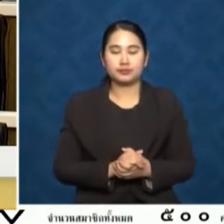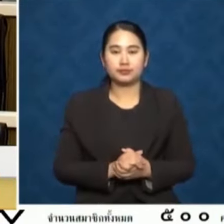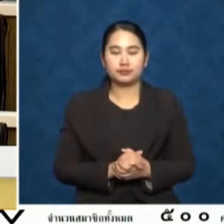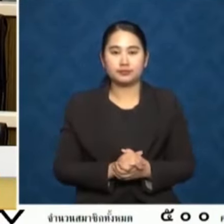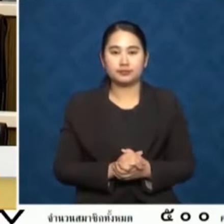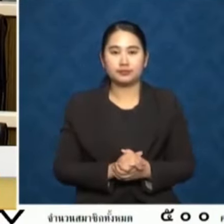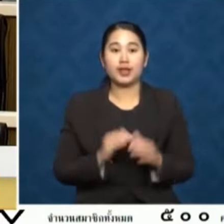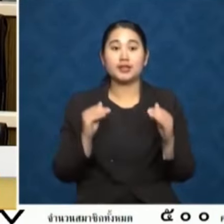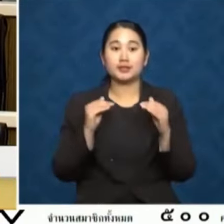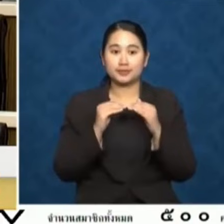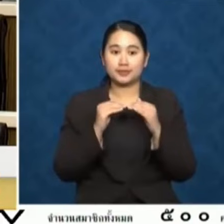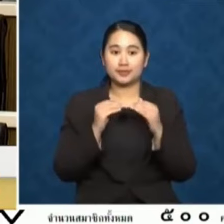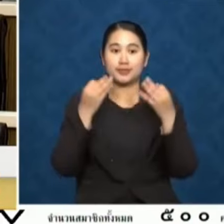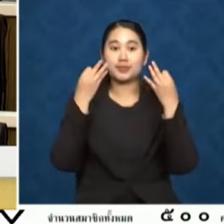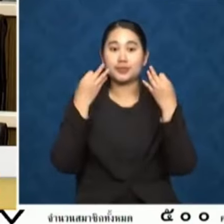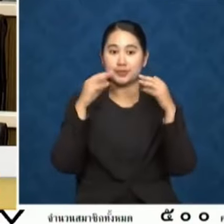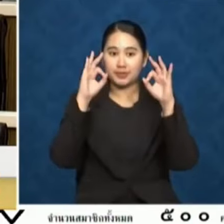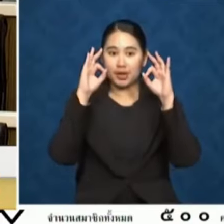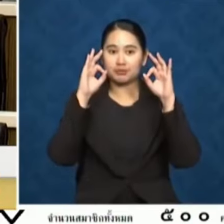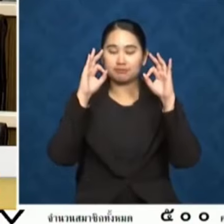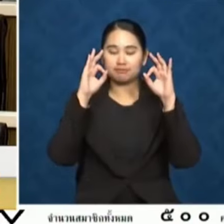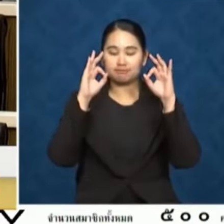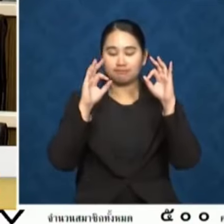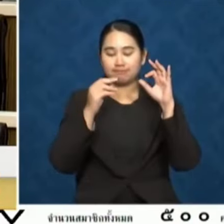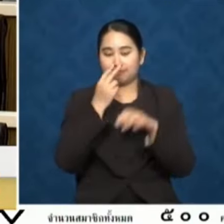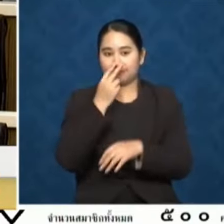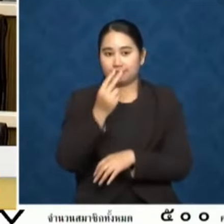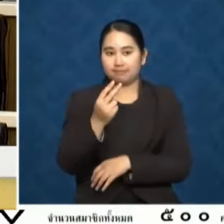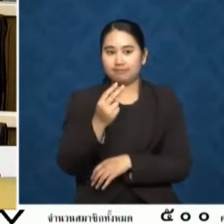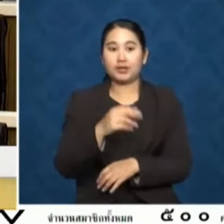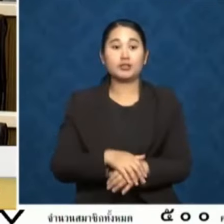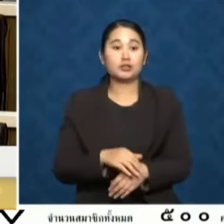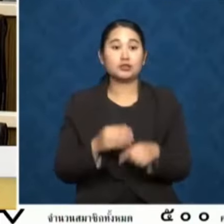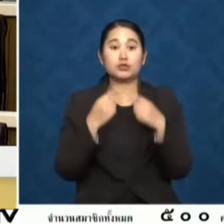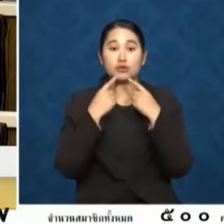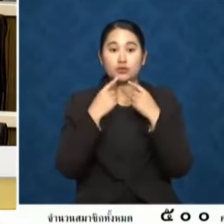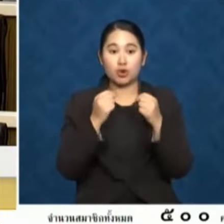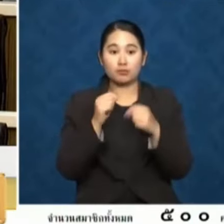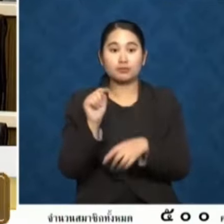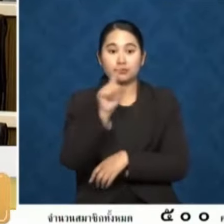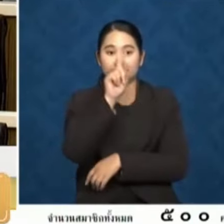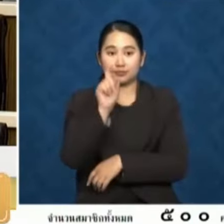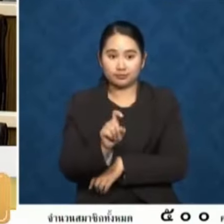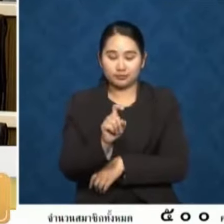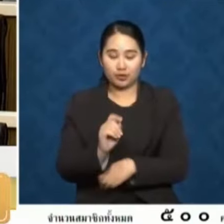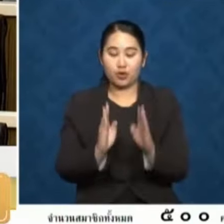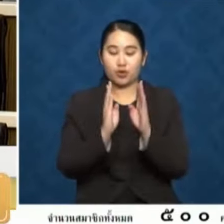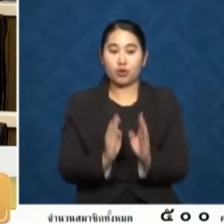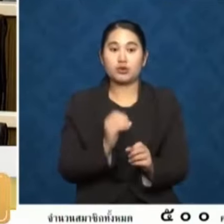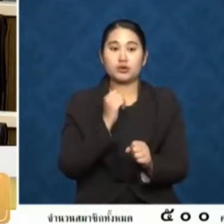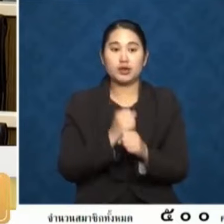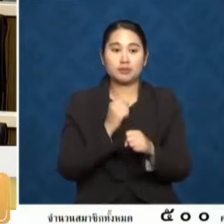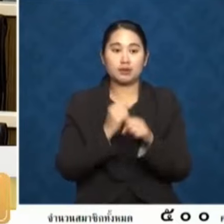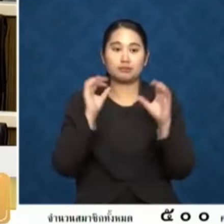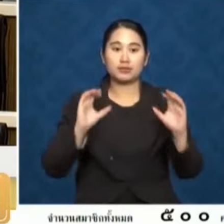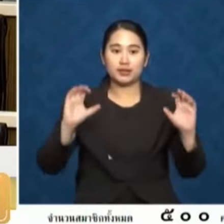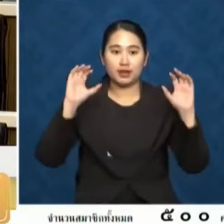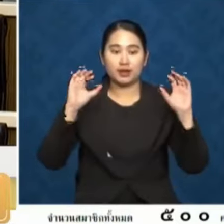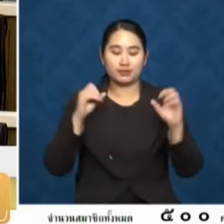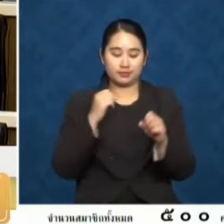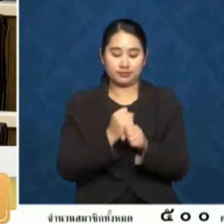เมื่อสิทธิเสรีภาพออกมาอย่างนี้ก็จะต้องตอบคำถามว่าแล้วเจ้าหน้าที่บ้านเมืองอยู่อย่างไร